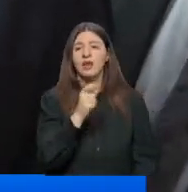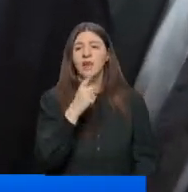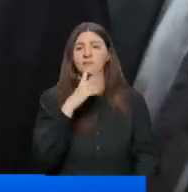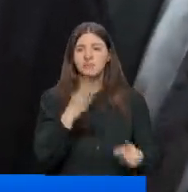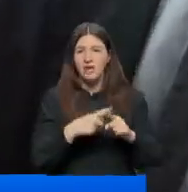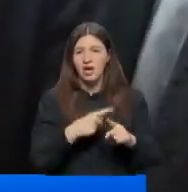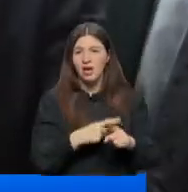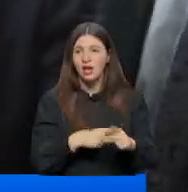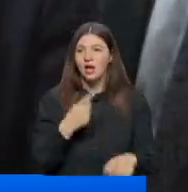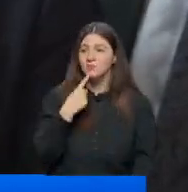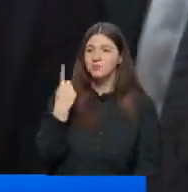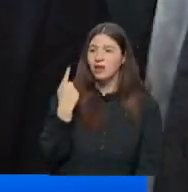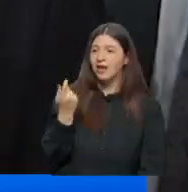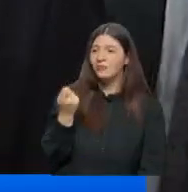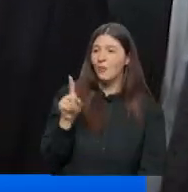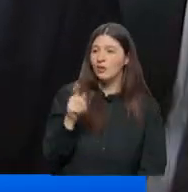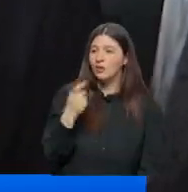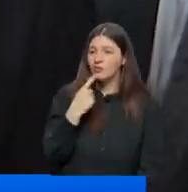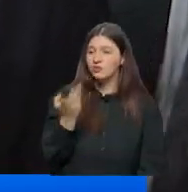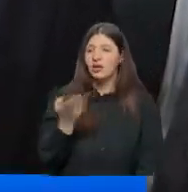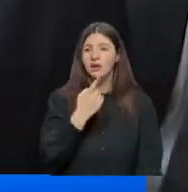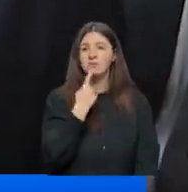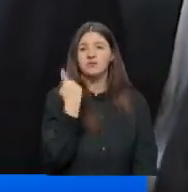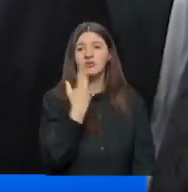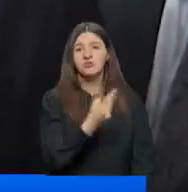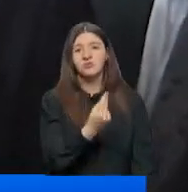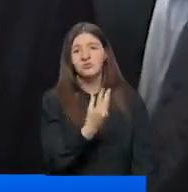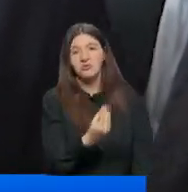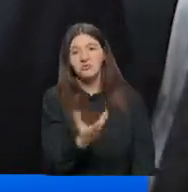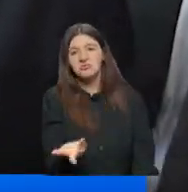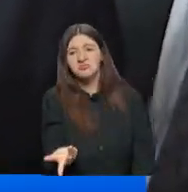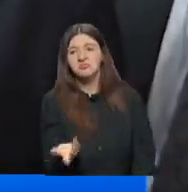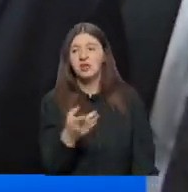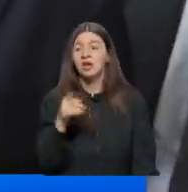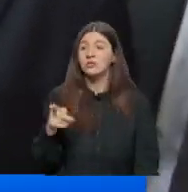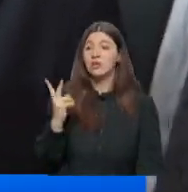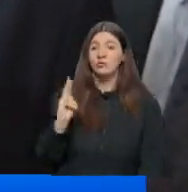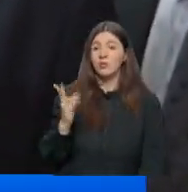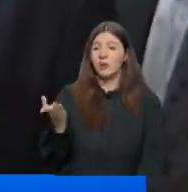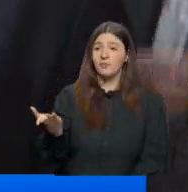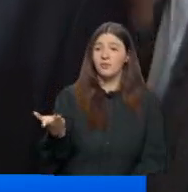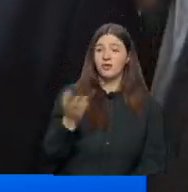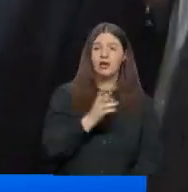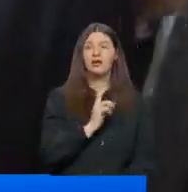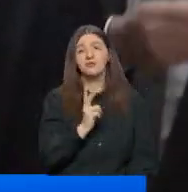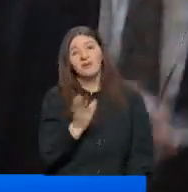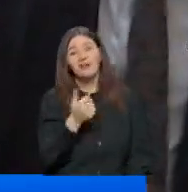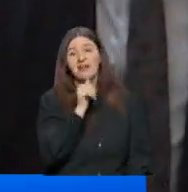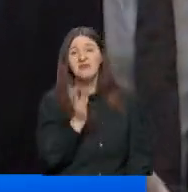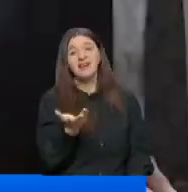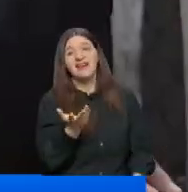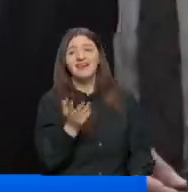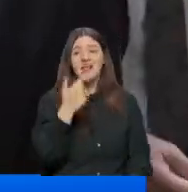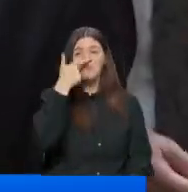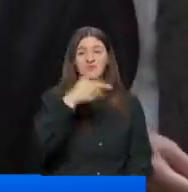biberler. Geçen sene kaçaydı 10 lira dedi? Geçen sene abi atıyorum 3 lira 4 liraydı abi. Nasıl normal bu? Normal abi. Yani şeye